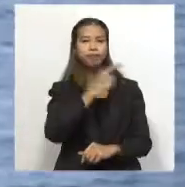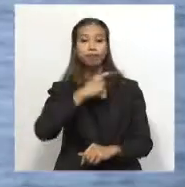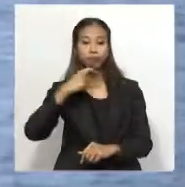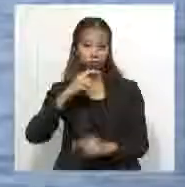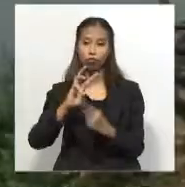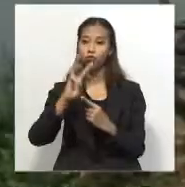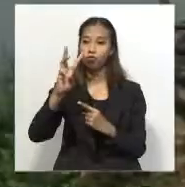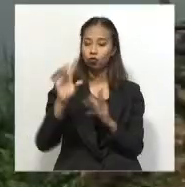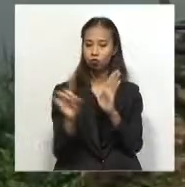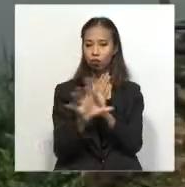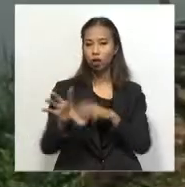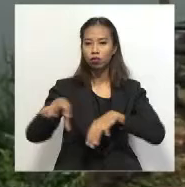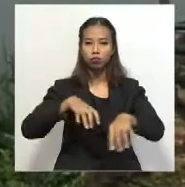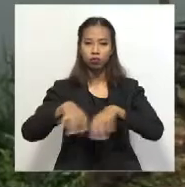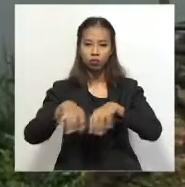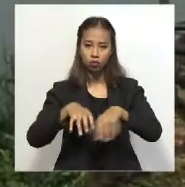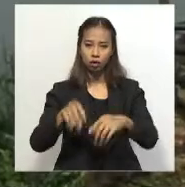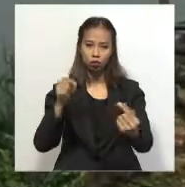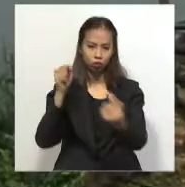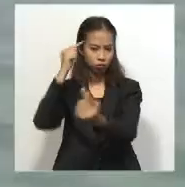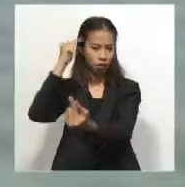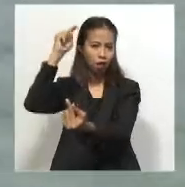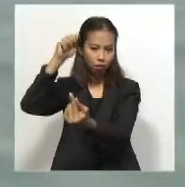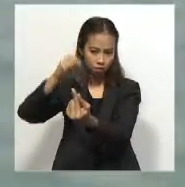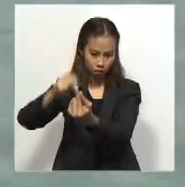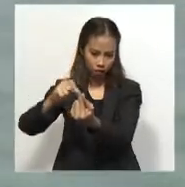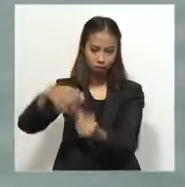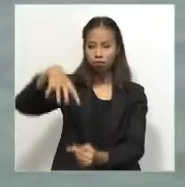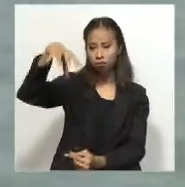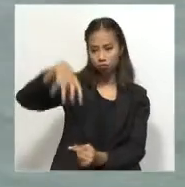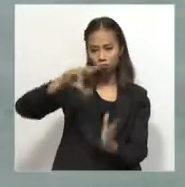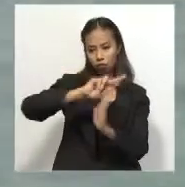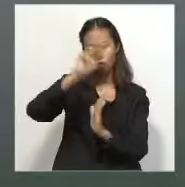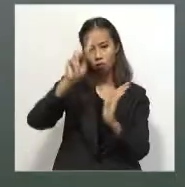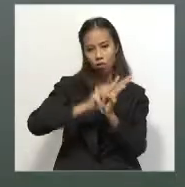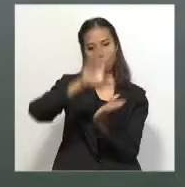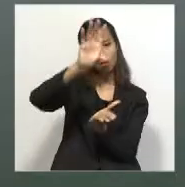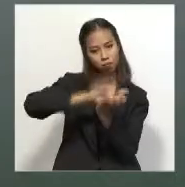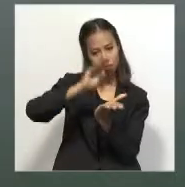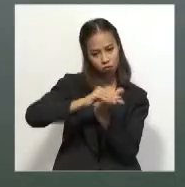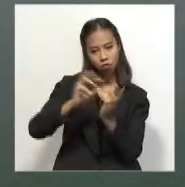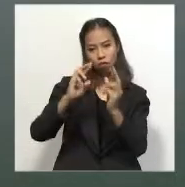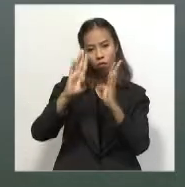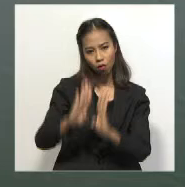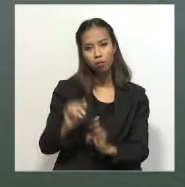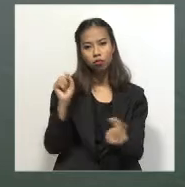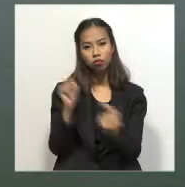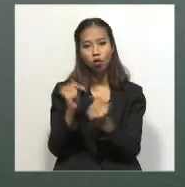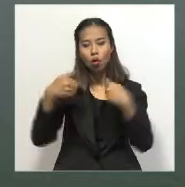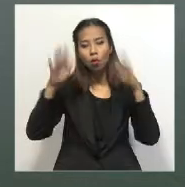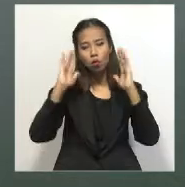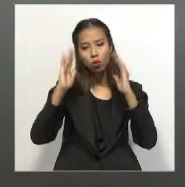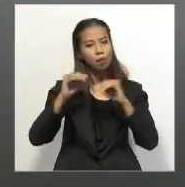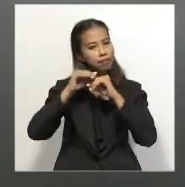นะครับก็คือการบริหารจัดการโดยตั้งเป้าให้มีองค์กรกฎหมายระบบข้อมูลการประชาสัมพันธ์และการติดตามประเมินผ